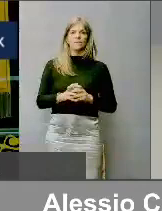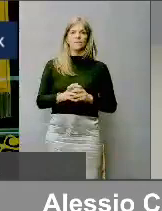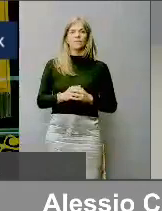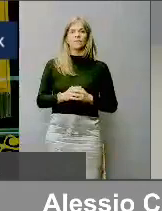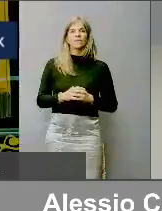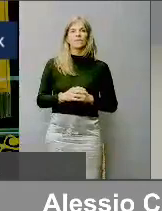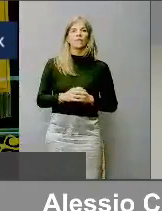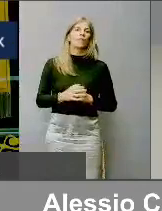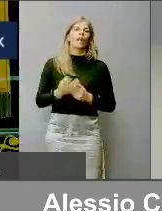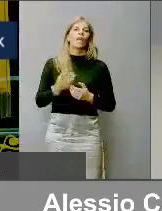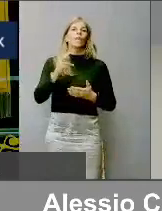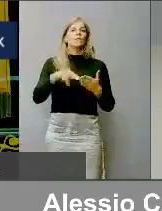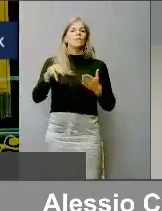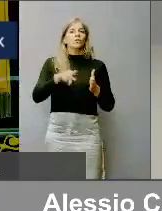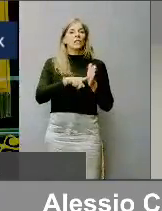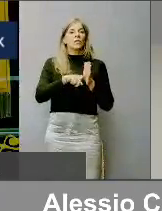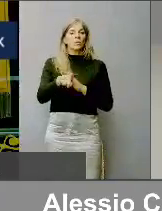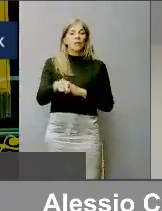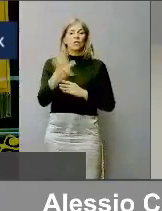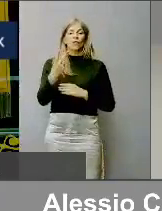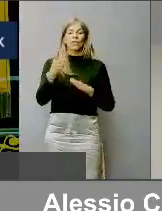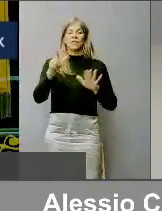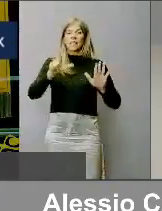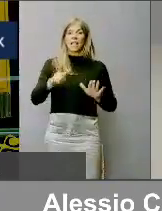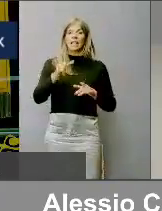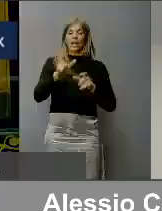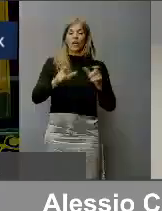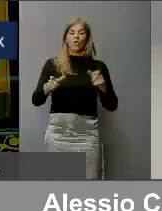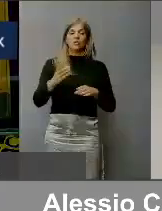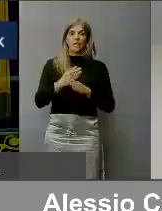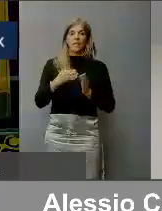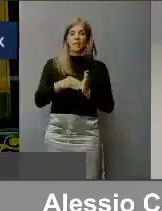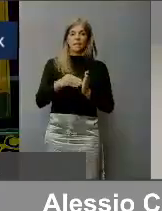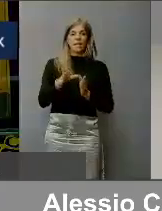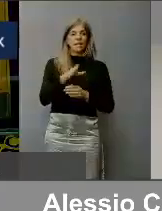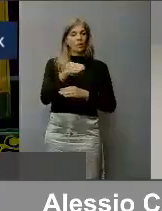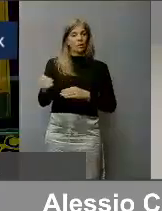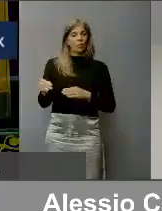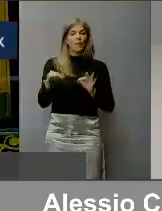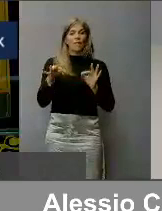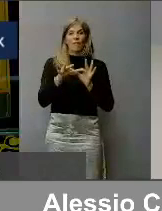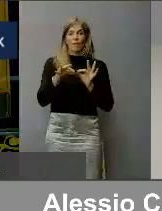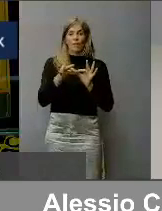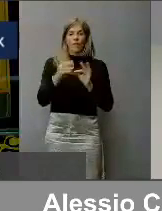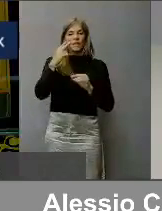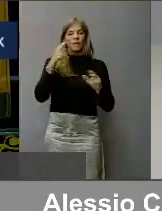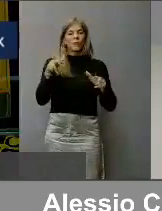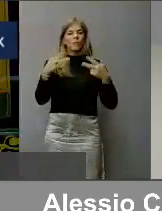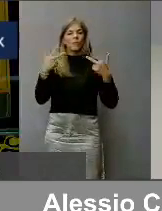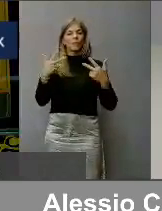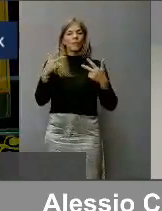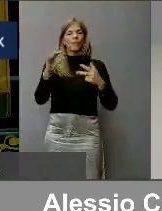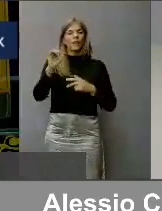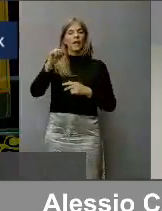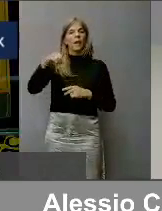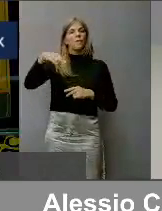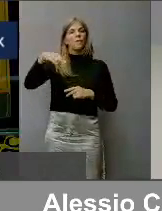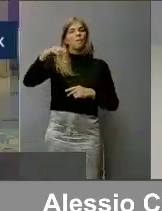esito votazioni in presenza 27 consiglieri presenti 27 voti favorevoli da remoto consigliere campanella